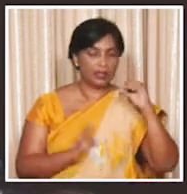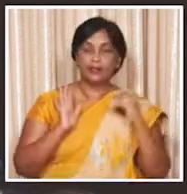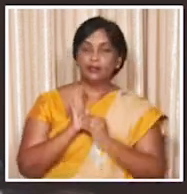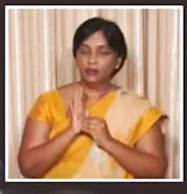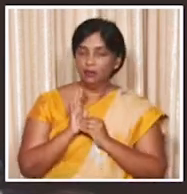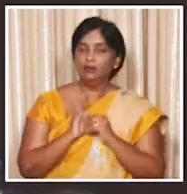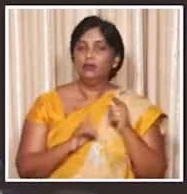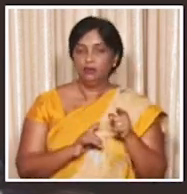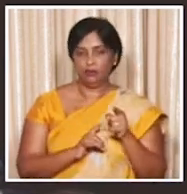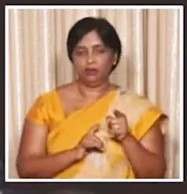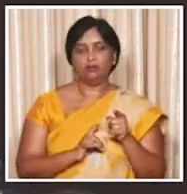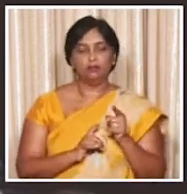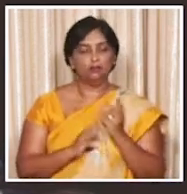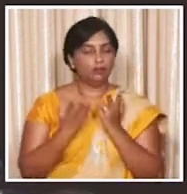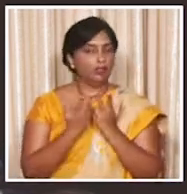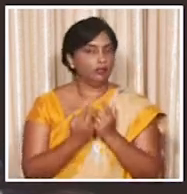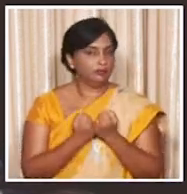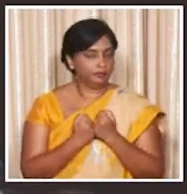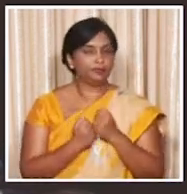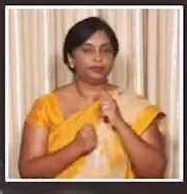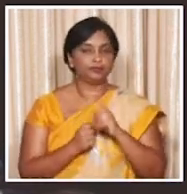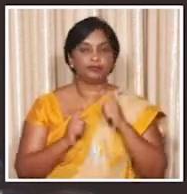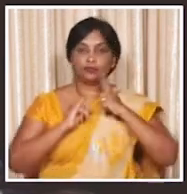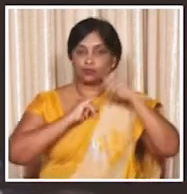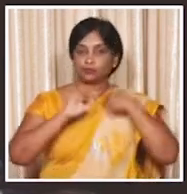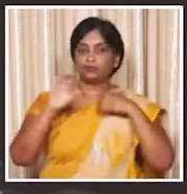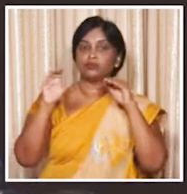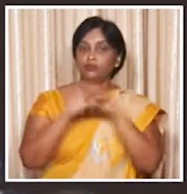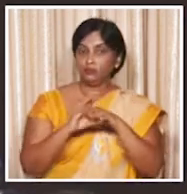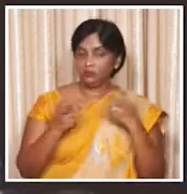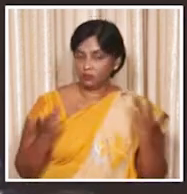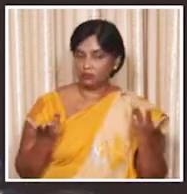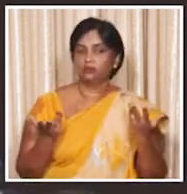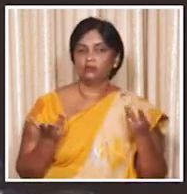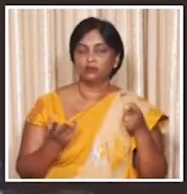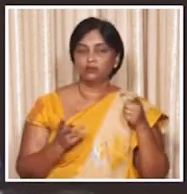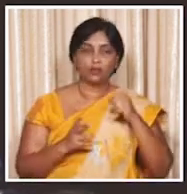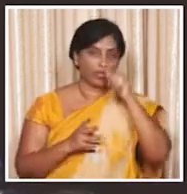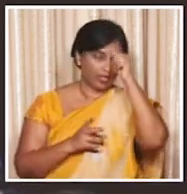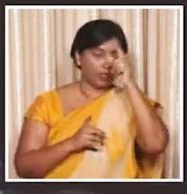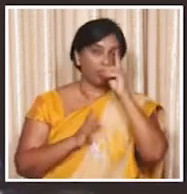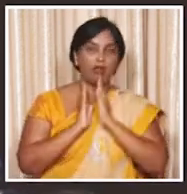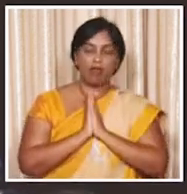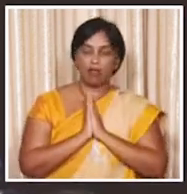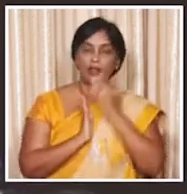அடிப்படையில் பல்கலைக்கழக வாய்ப்பு கிடைக்க பெறாததால் இந்து சமயம், சமூக விஞ்ஞானம், தமிழ் ஆகிய